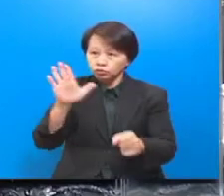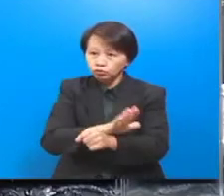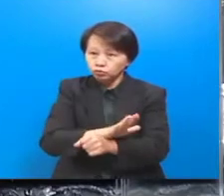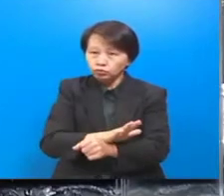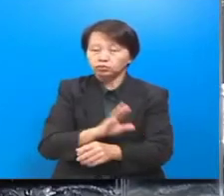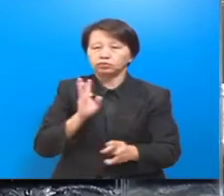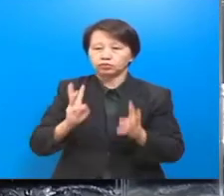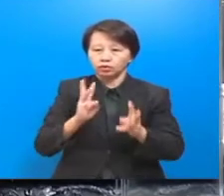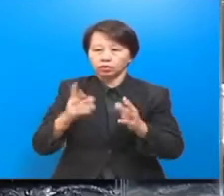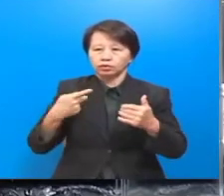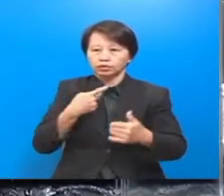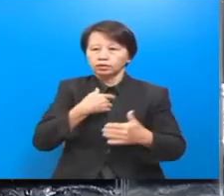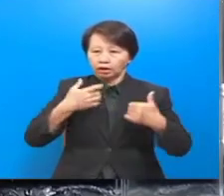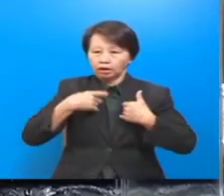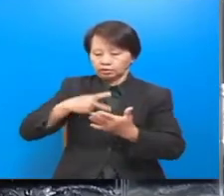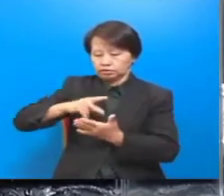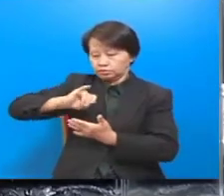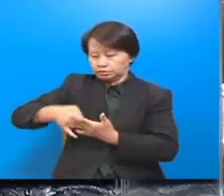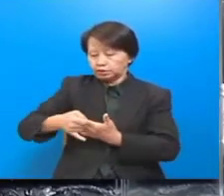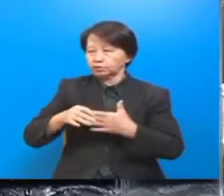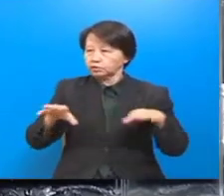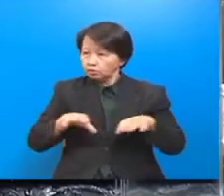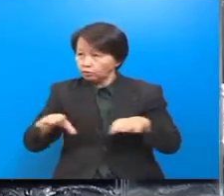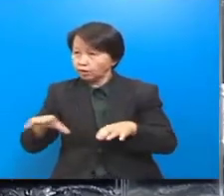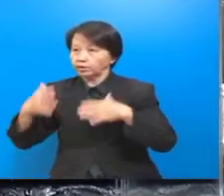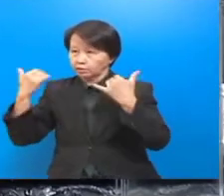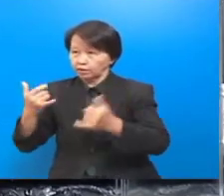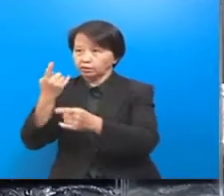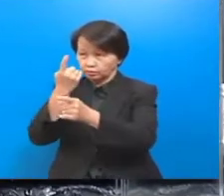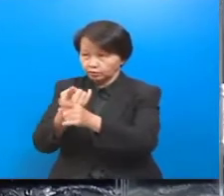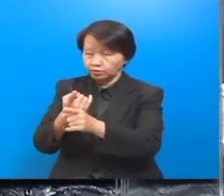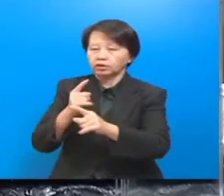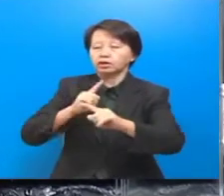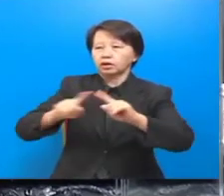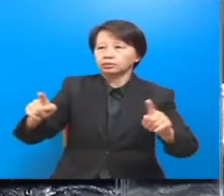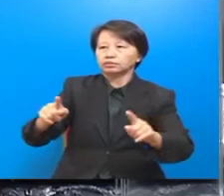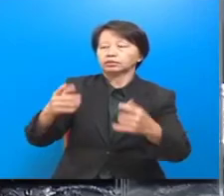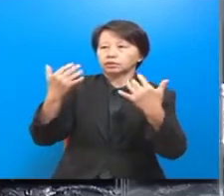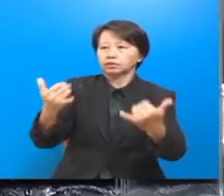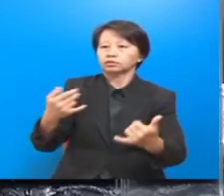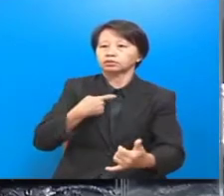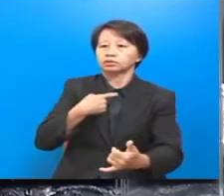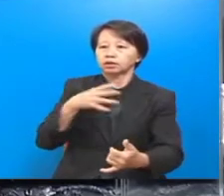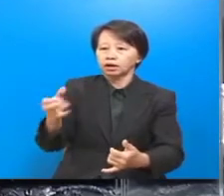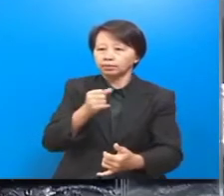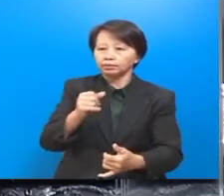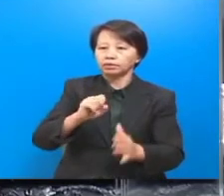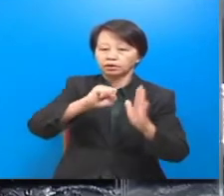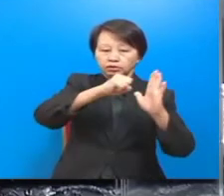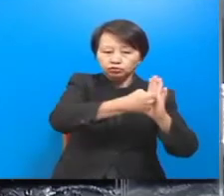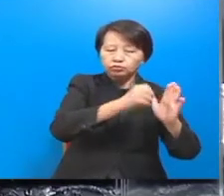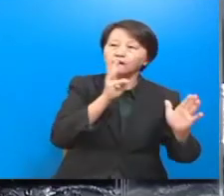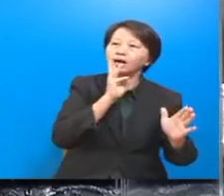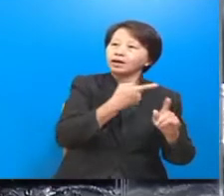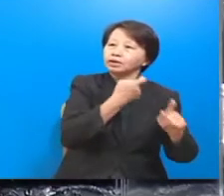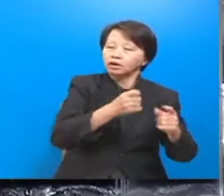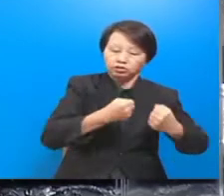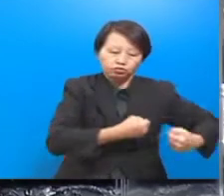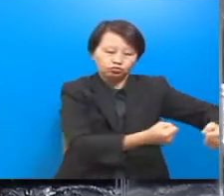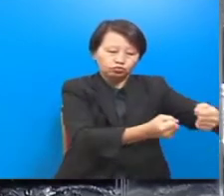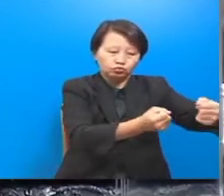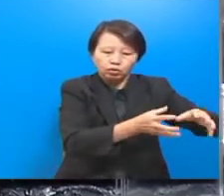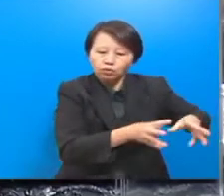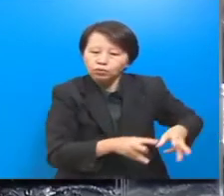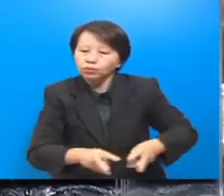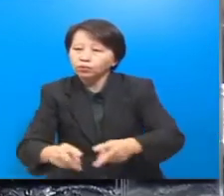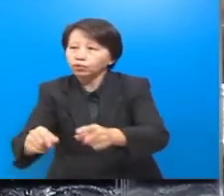walaupun kita ada banyak project yang kita lakukan sekarang semuanya ialah kita ambil sumpah aye dari sungai